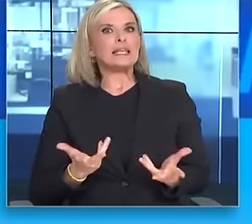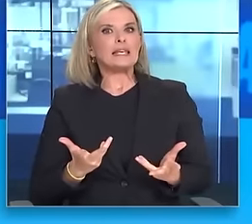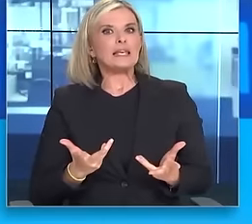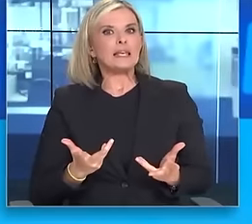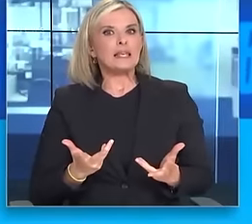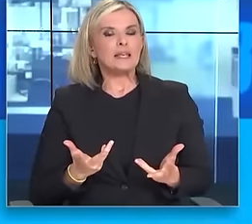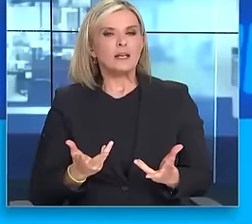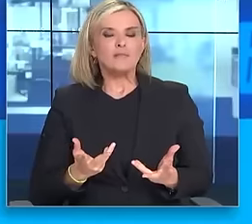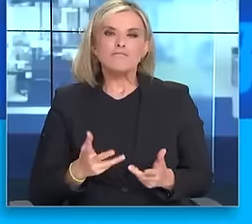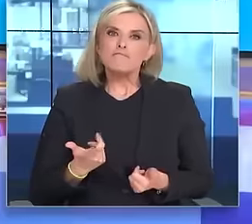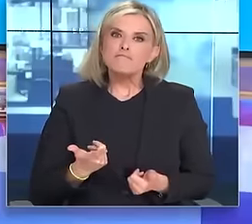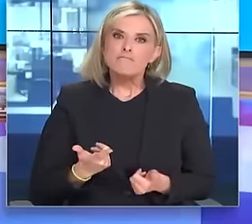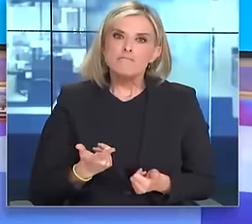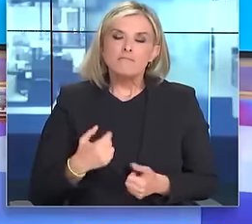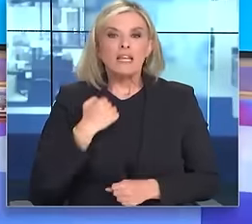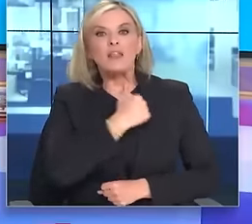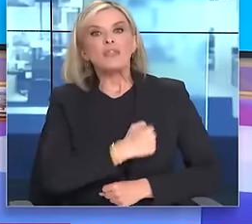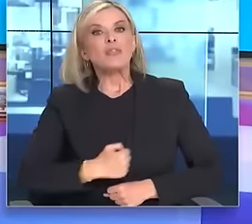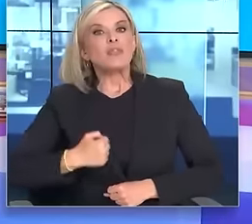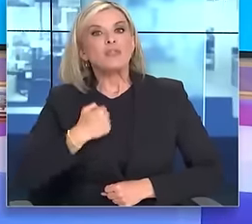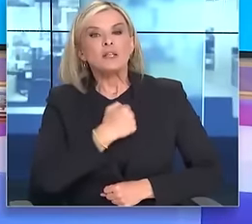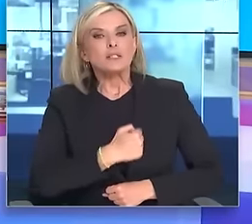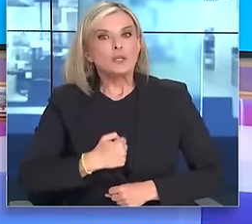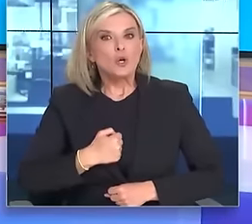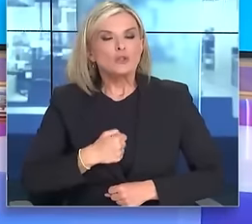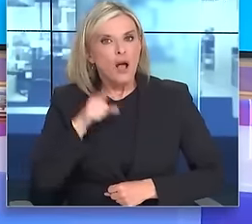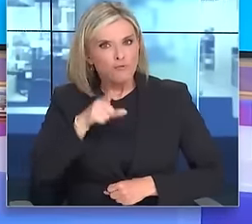διάλυση της ζωντανής εκπαίδευσης ξεκίνησε μετά τις ανακοινώσεις για το ψηφιακό σχολείο.